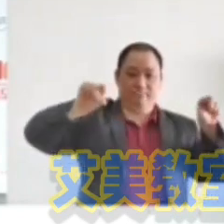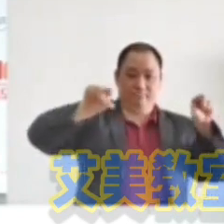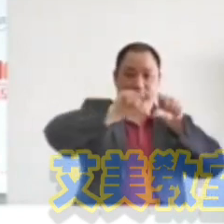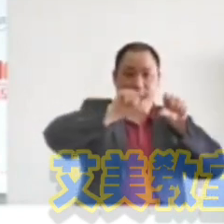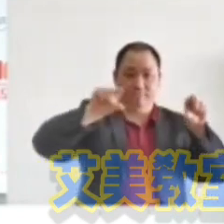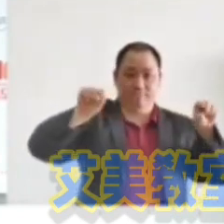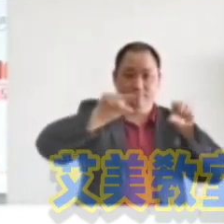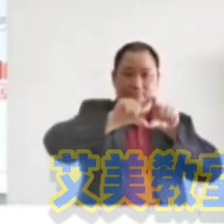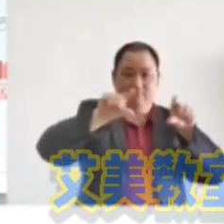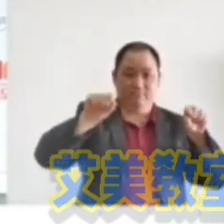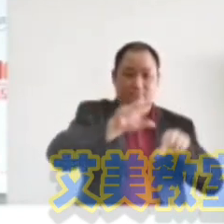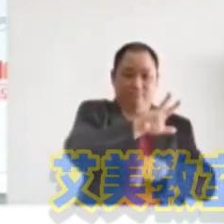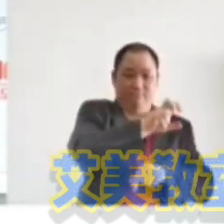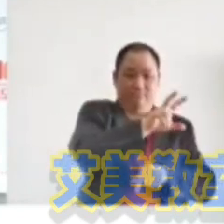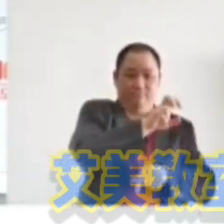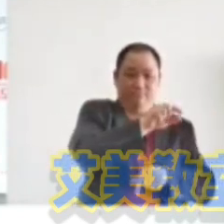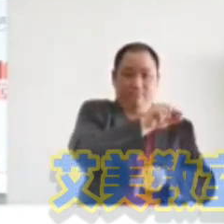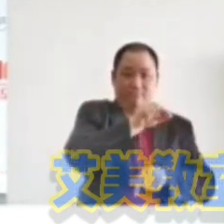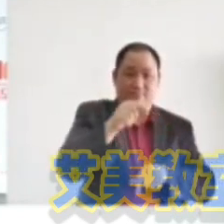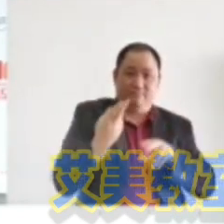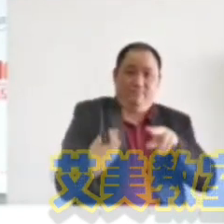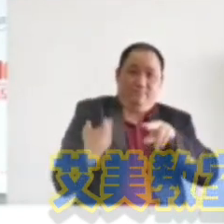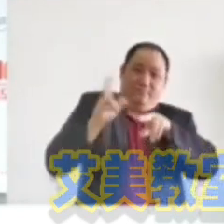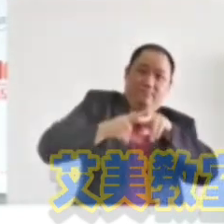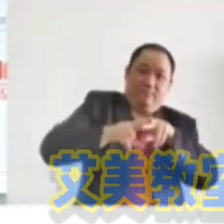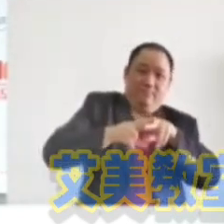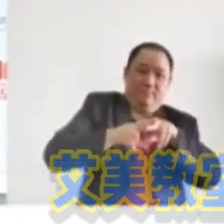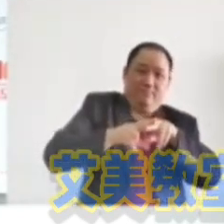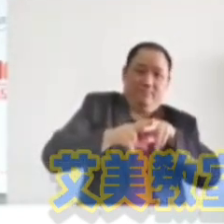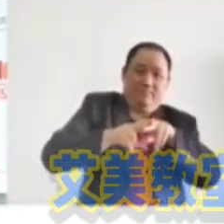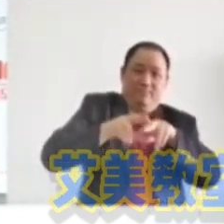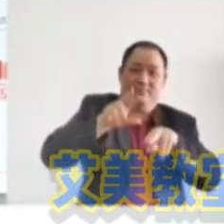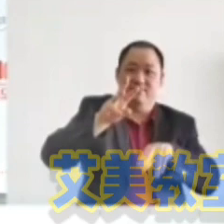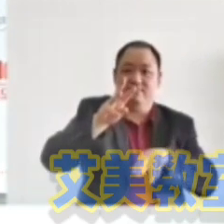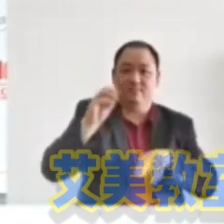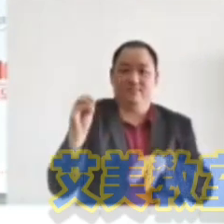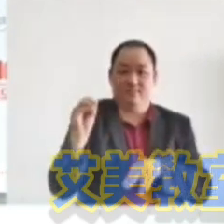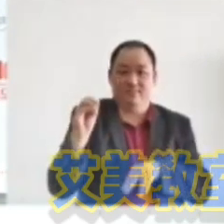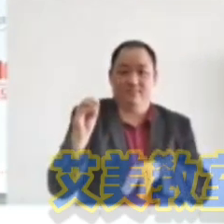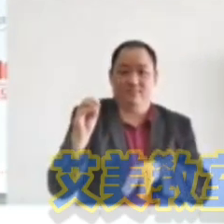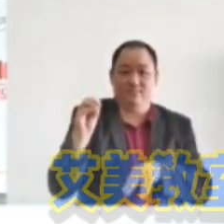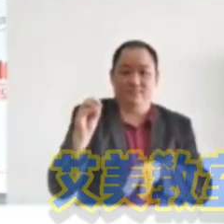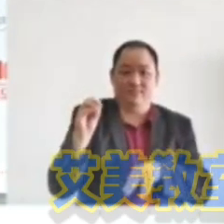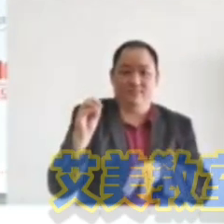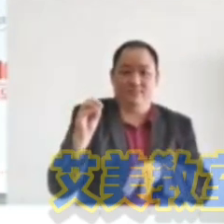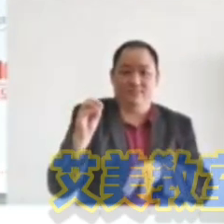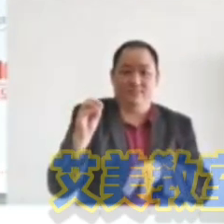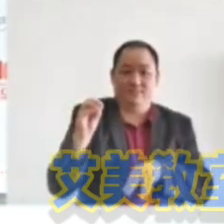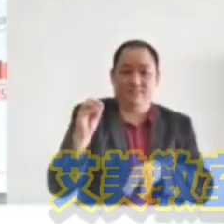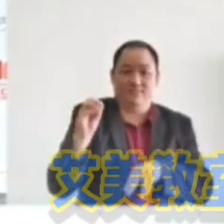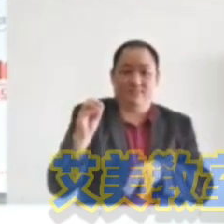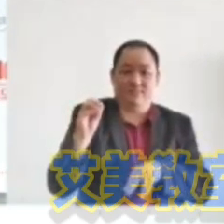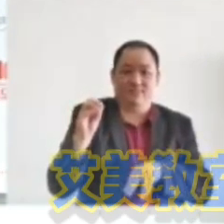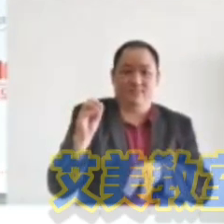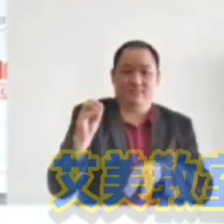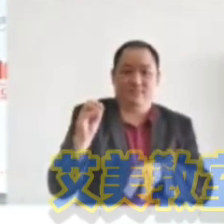化。从一开始的30包到今天的60包，我们依然是卖着一